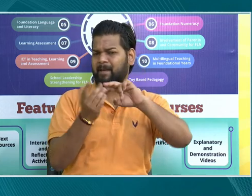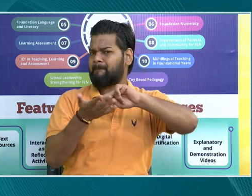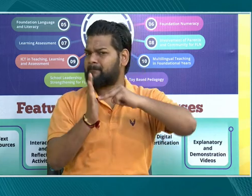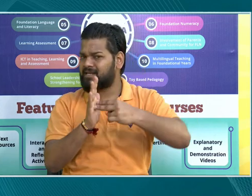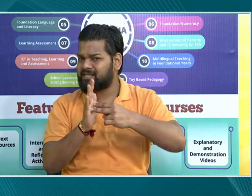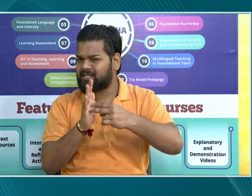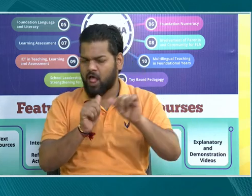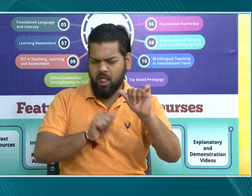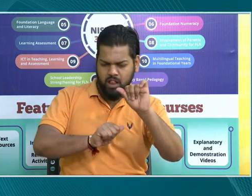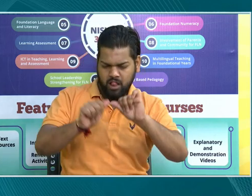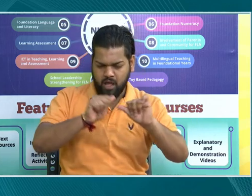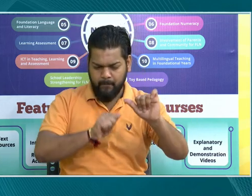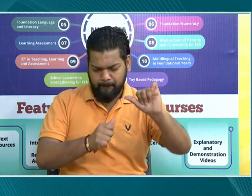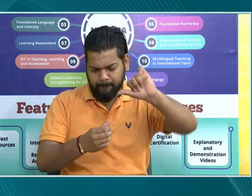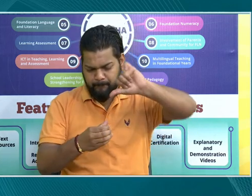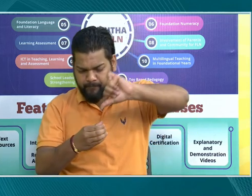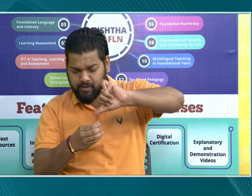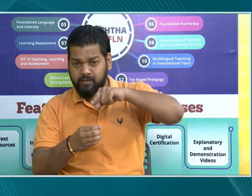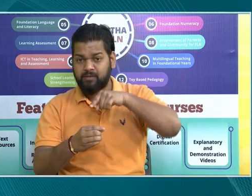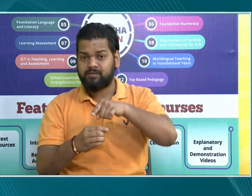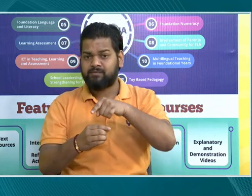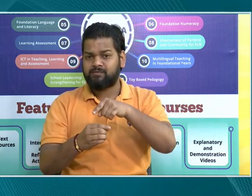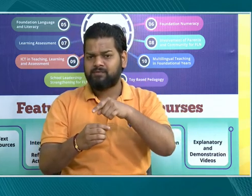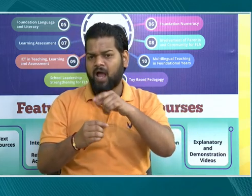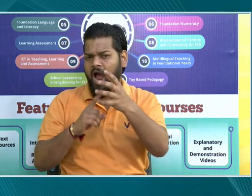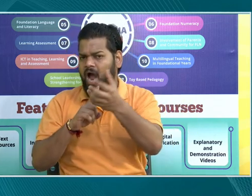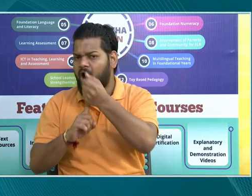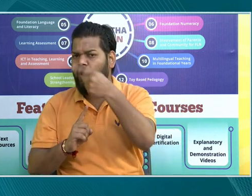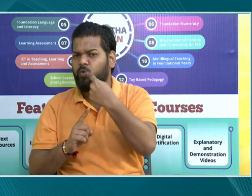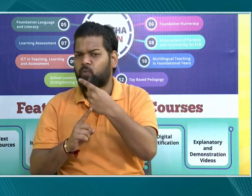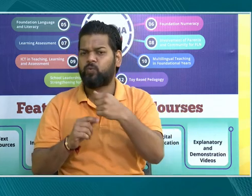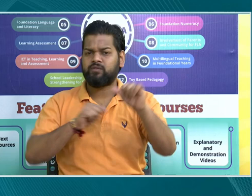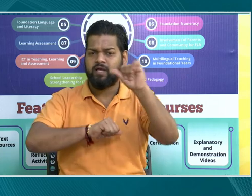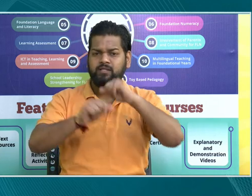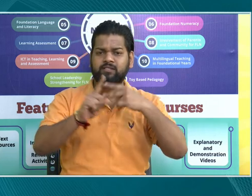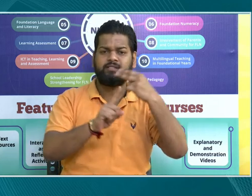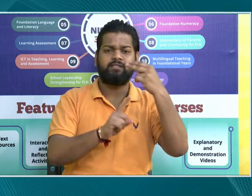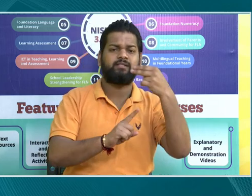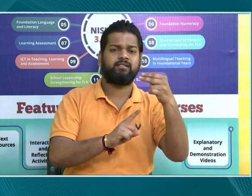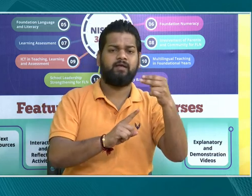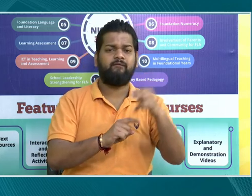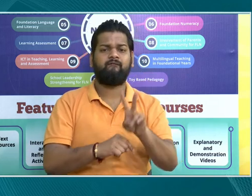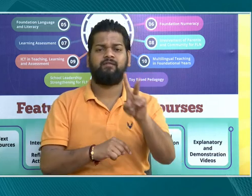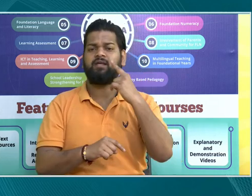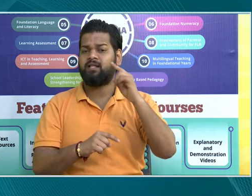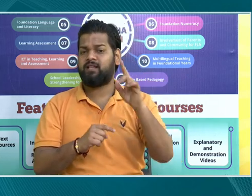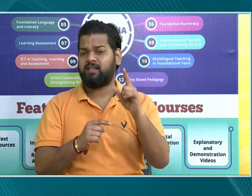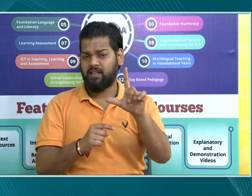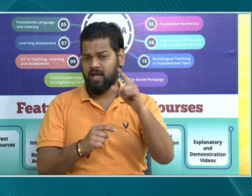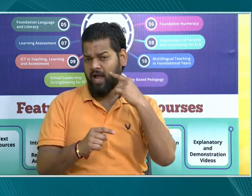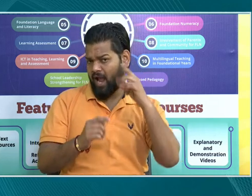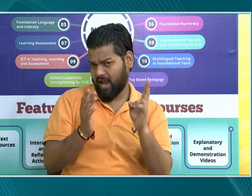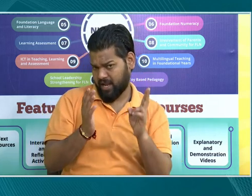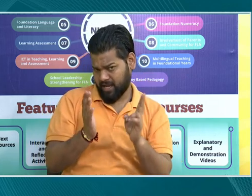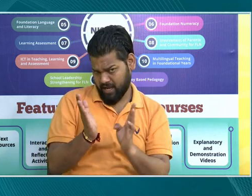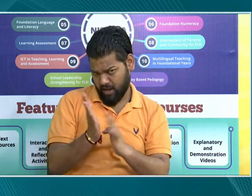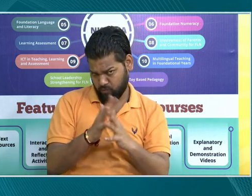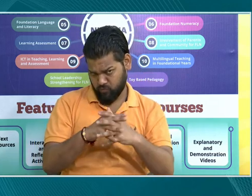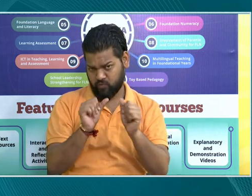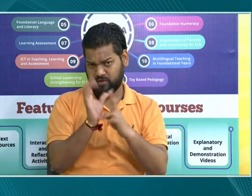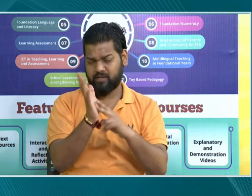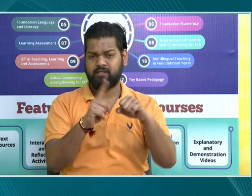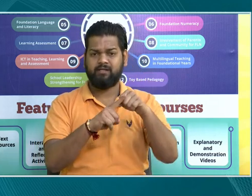साइंटिस्ट इन्वेंटेड कॉल्ड मिस्टर विली वॉन्क ओह ओके नाउ आई कैन अंडरस्टैंड व्हाट दिस